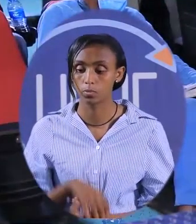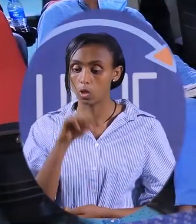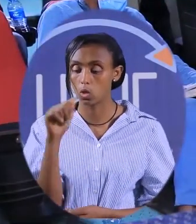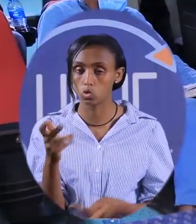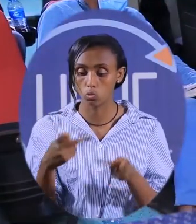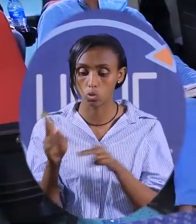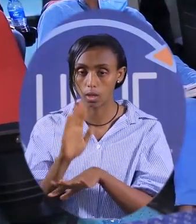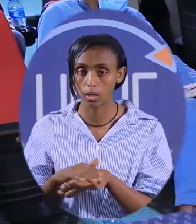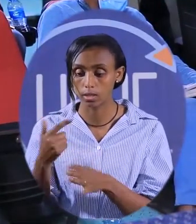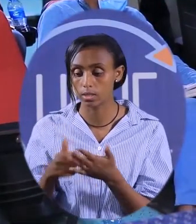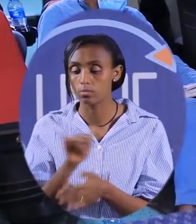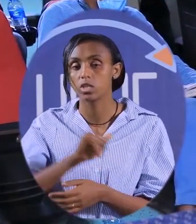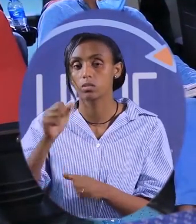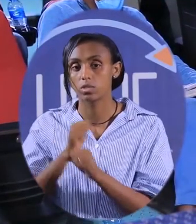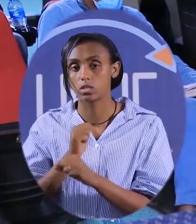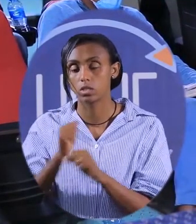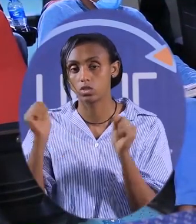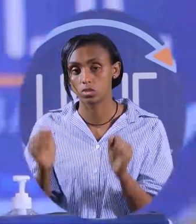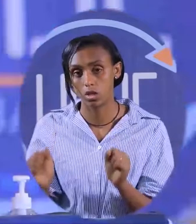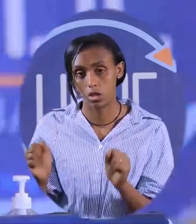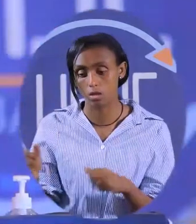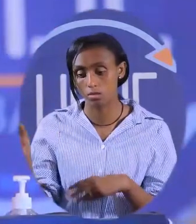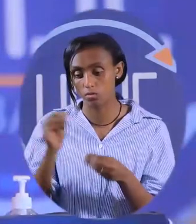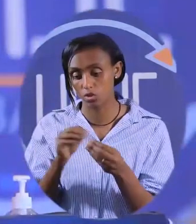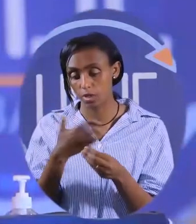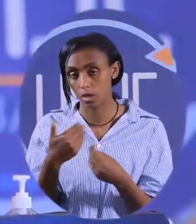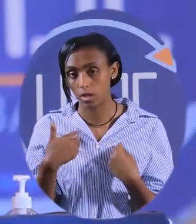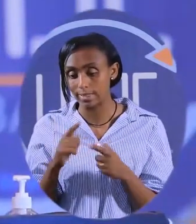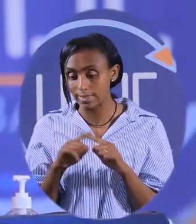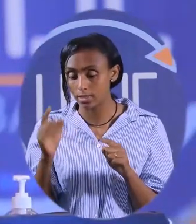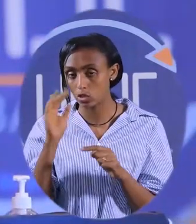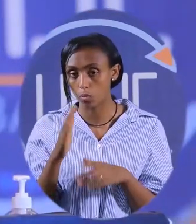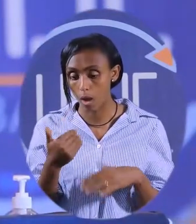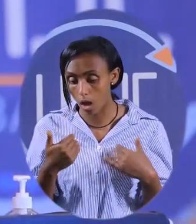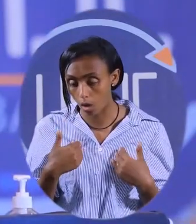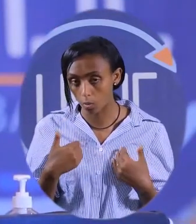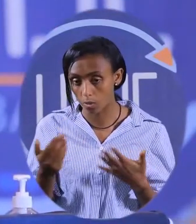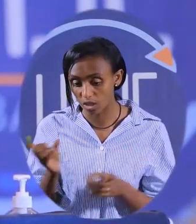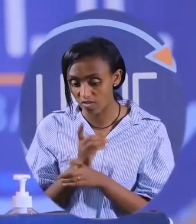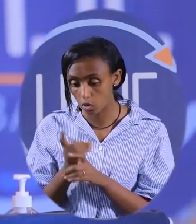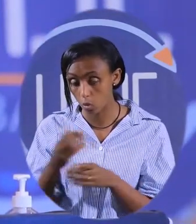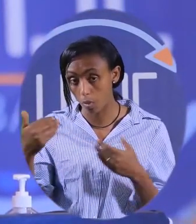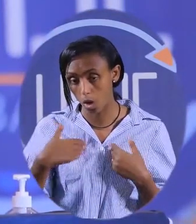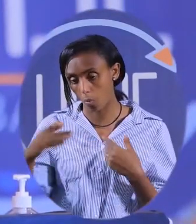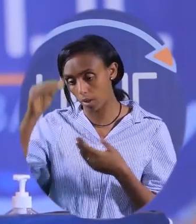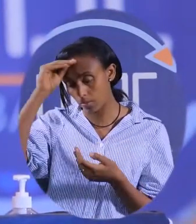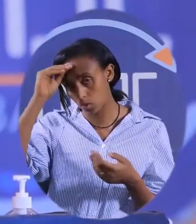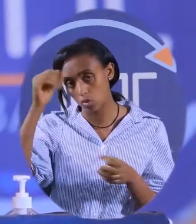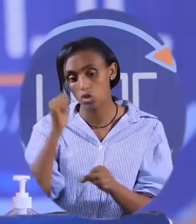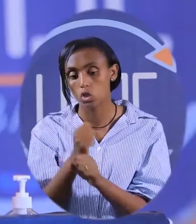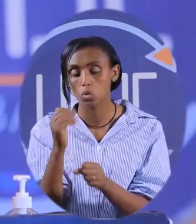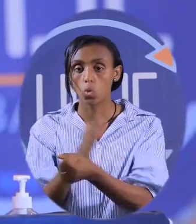ሌሎቹ ቦታዎች ላይ እንደዛ መስራት ይቻላል፣ ቫልዩ አድ ማድረግ ይቻላል። ሰው ግን ባለው በተፈጥረው በተሰጠው በተማረው